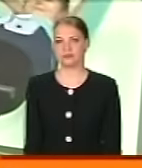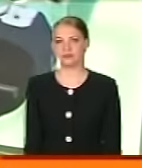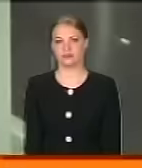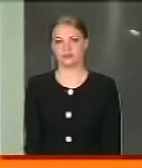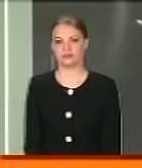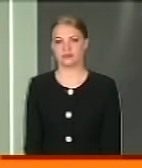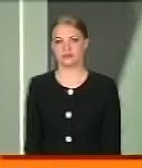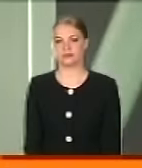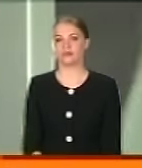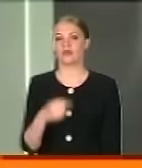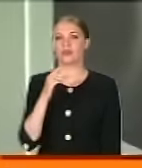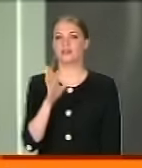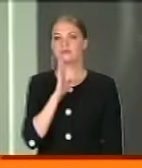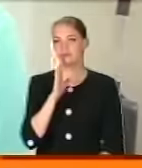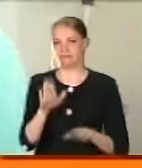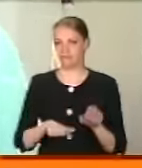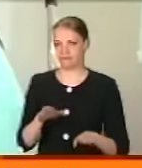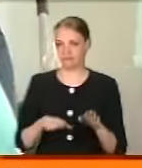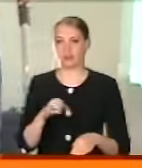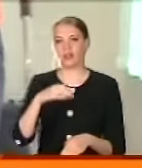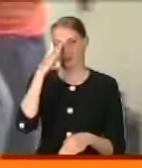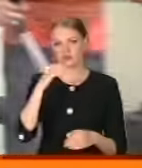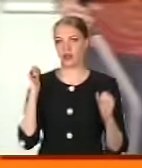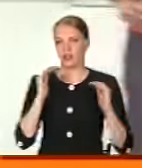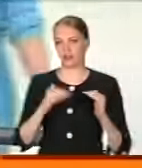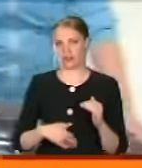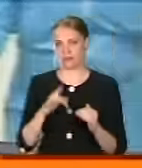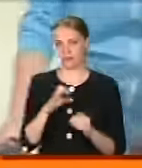фитнес он обеда а очае